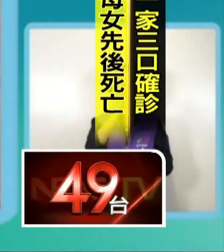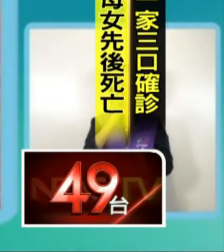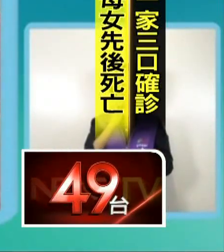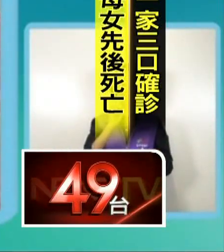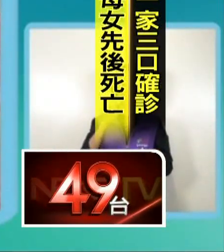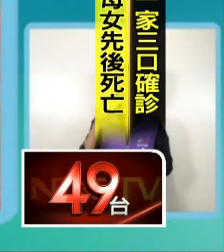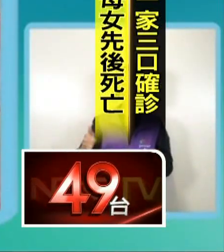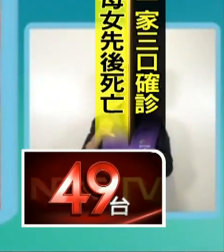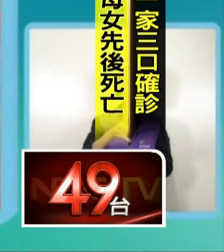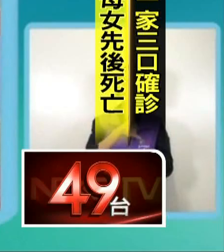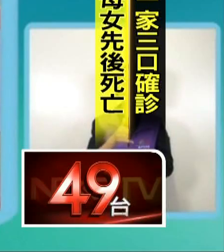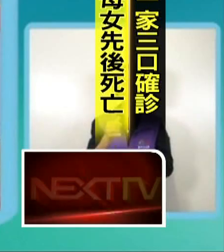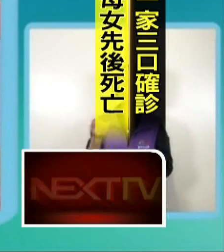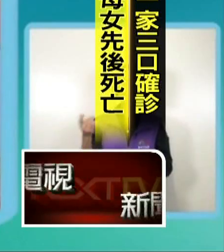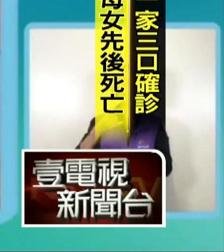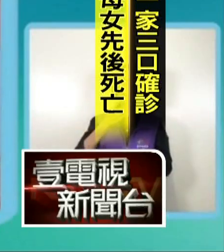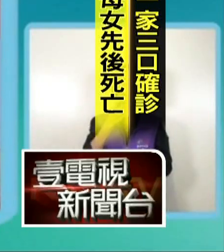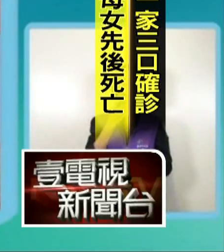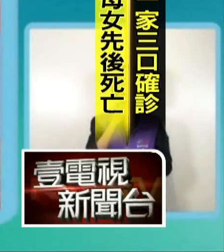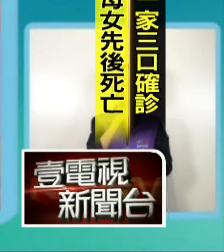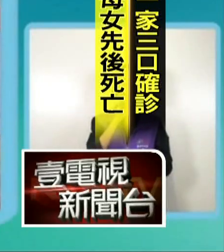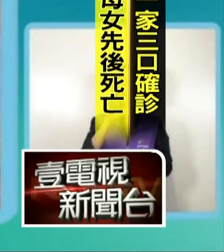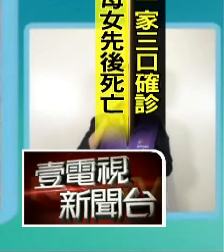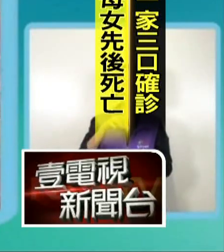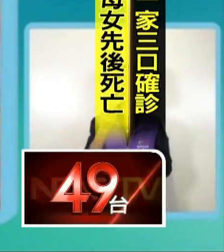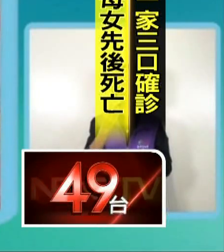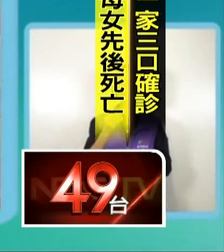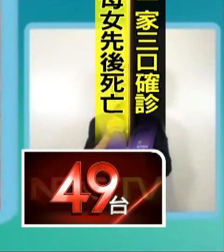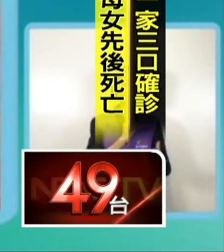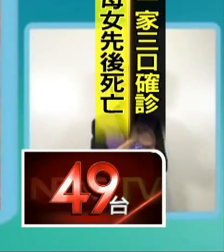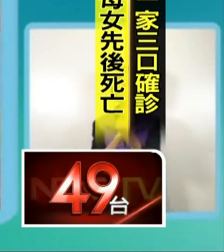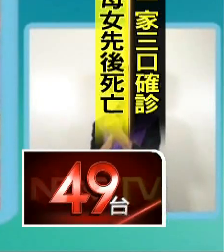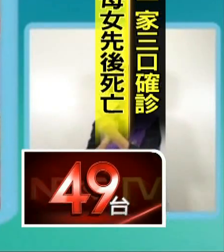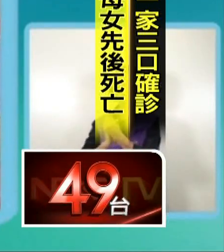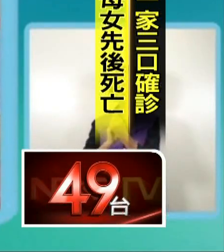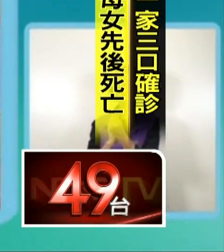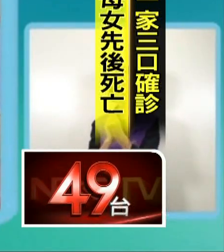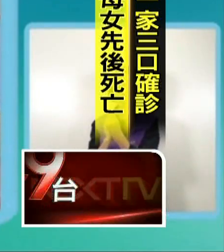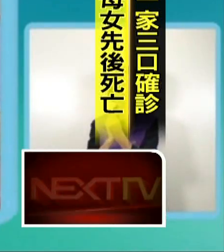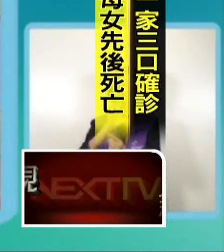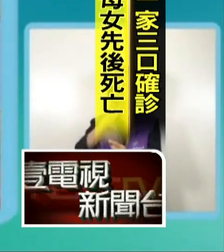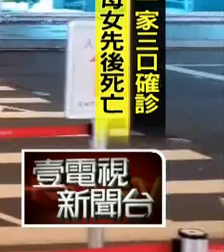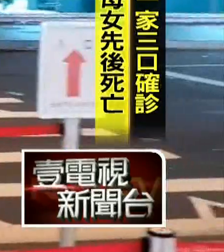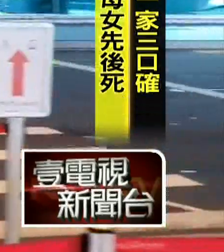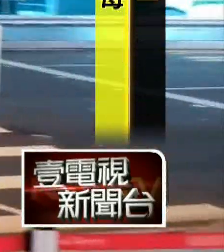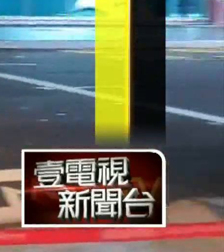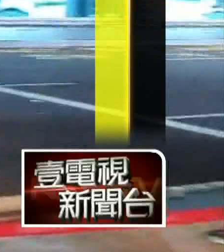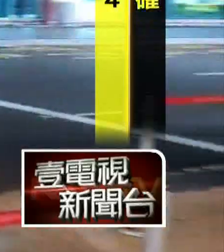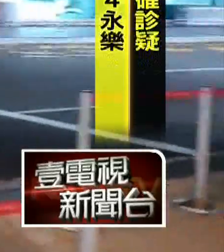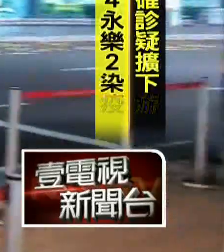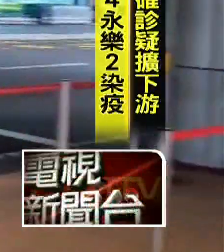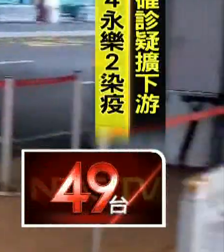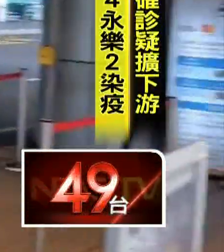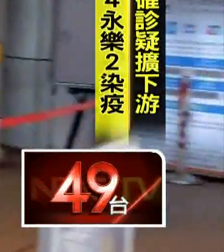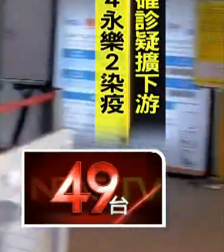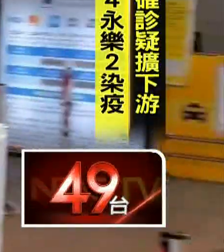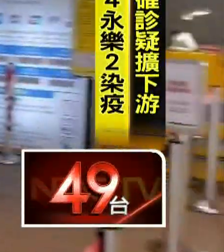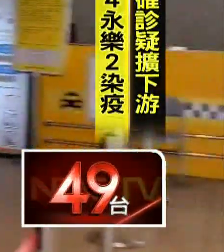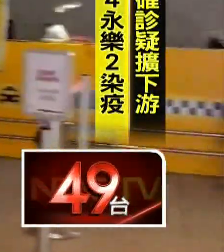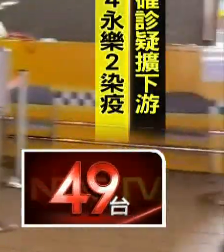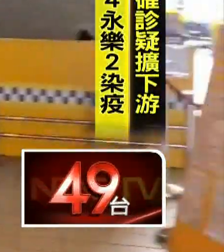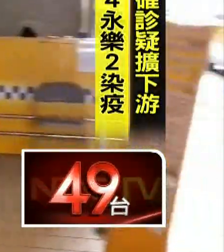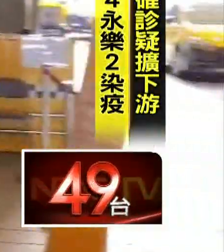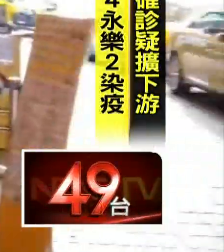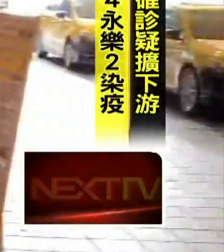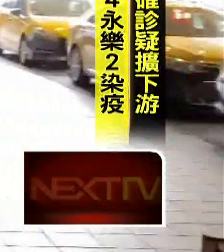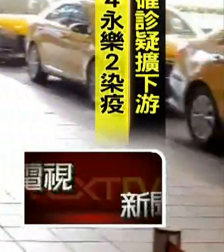相关的足迹，但是这些个案是不是还有接触到其他人？那其他人有没有到的台中？那这个就要继